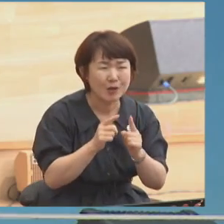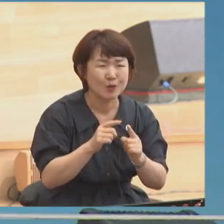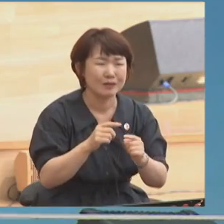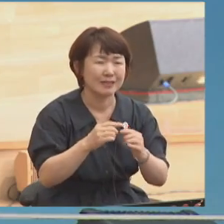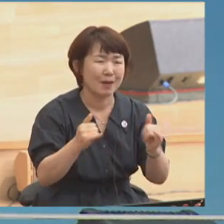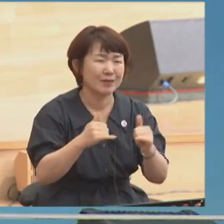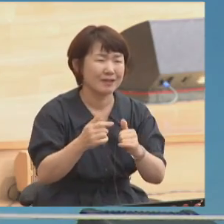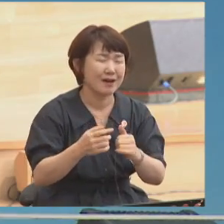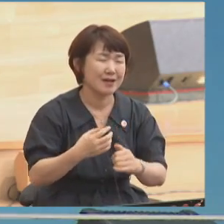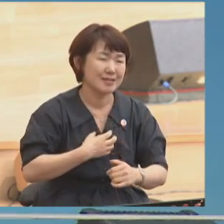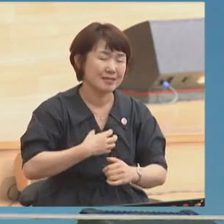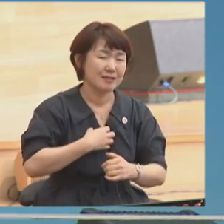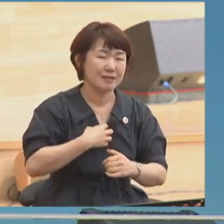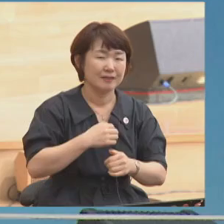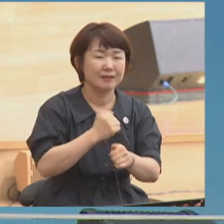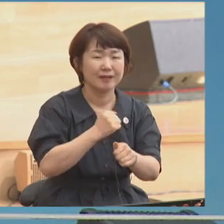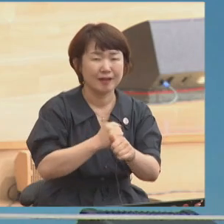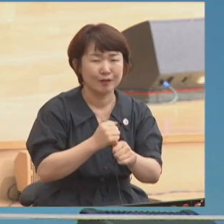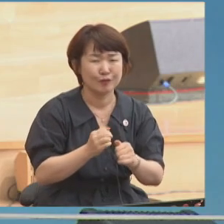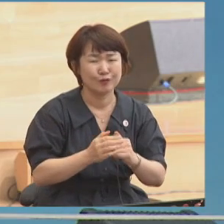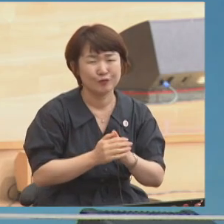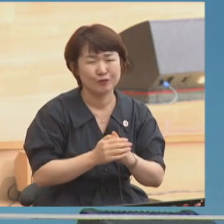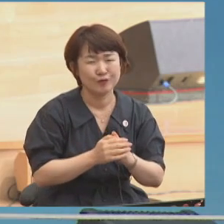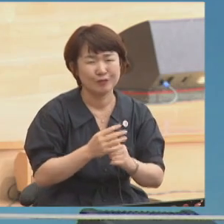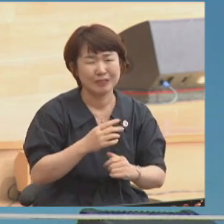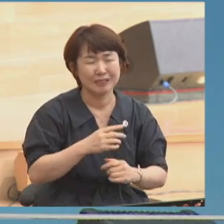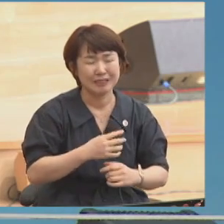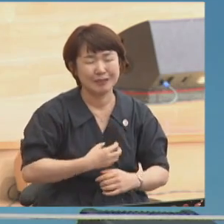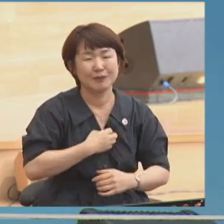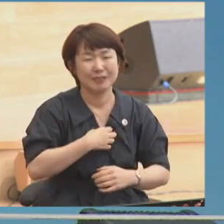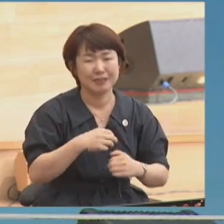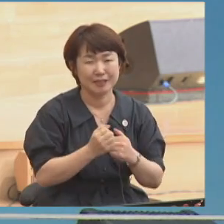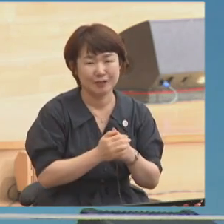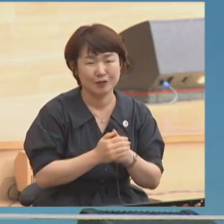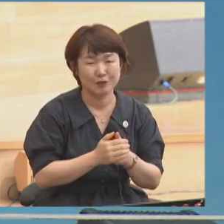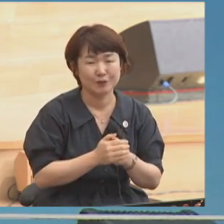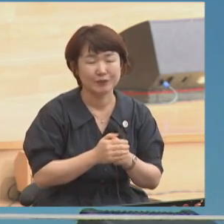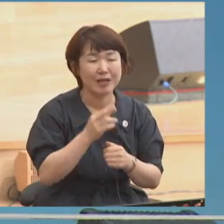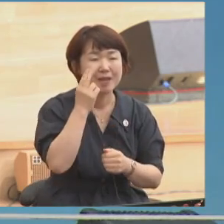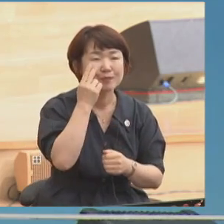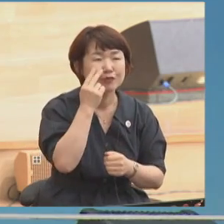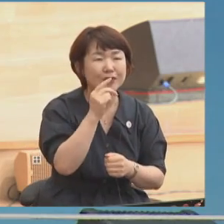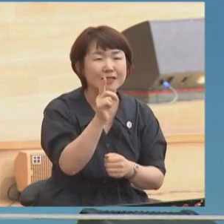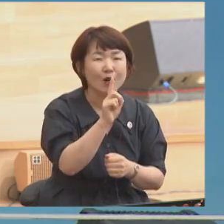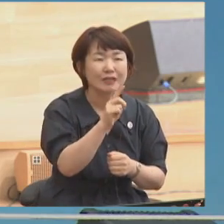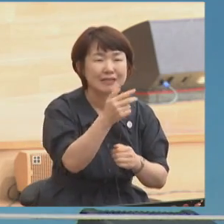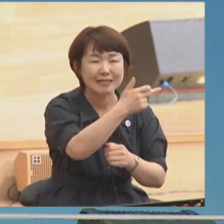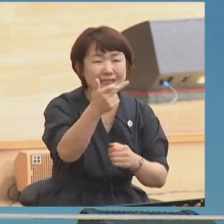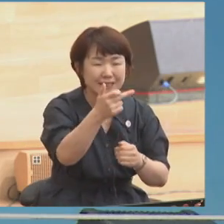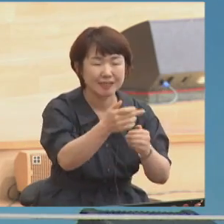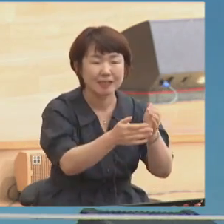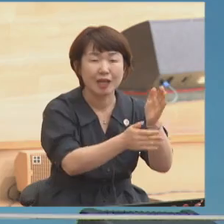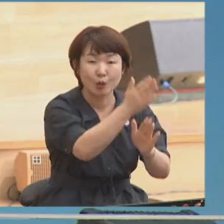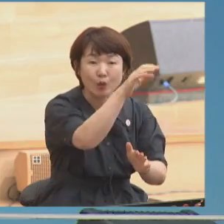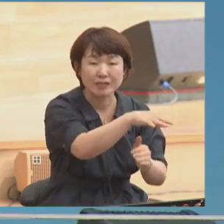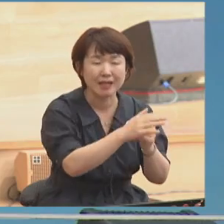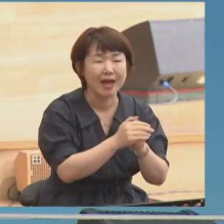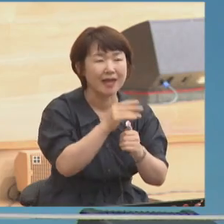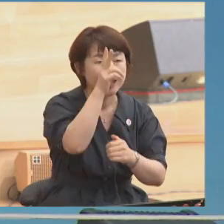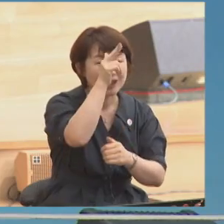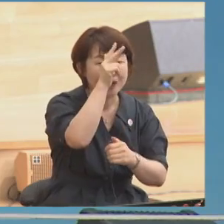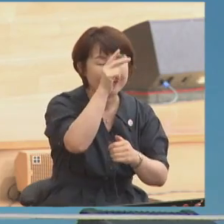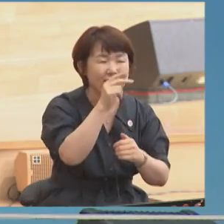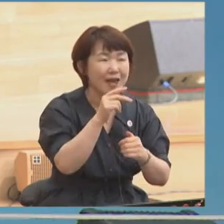해버려요. 가족을 죽이고 말로. 끔찍하죠. 미국의 어느 대도시에 경찰 일제에